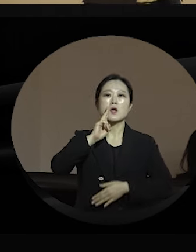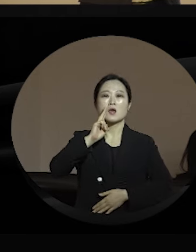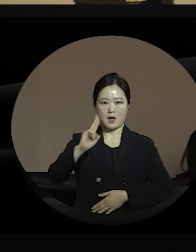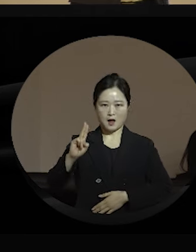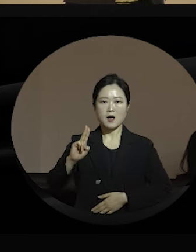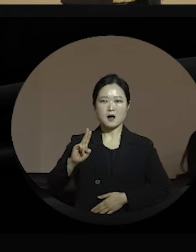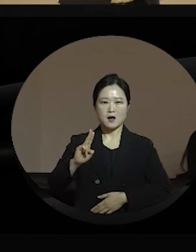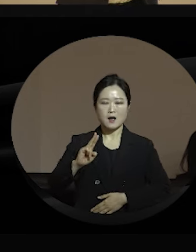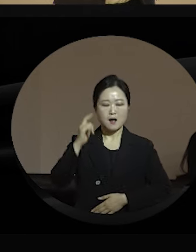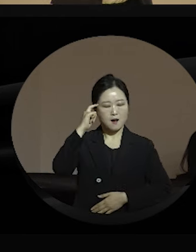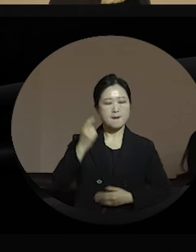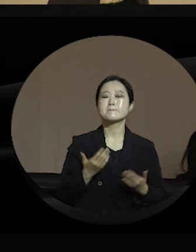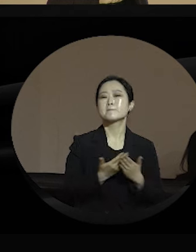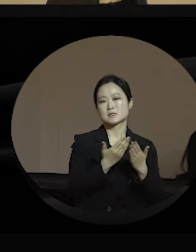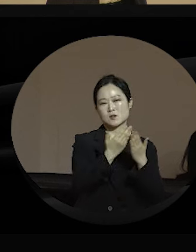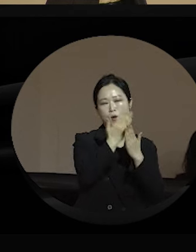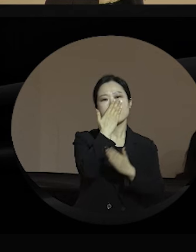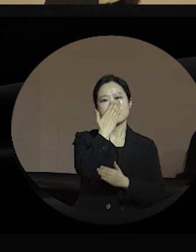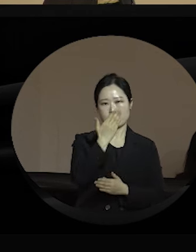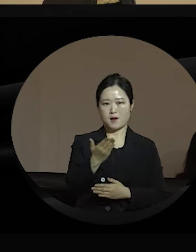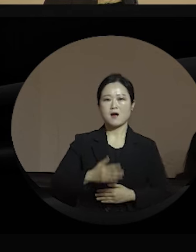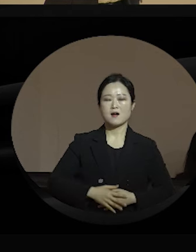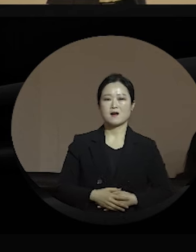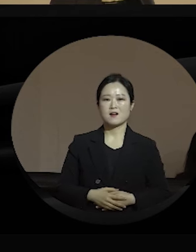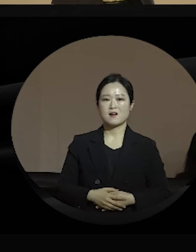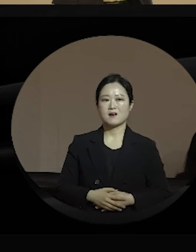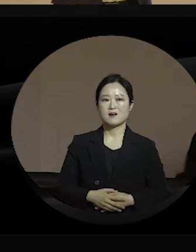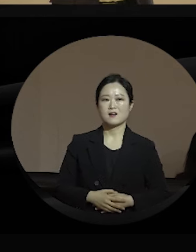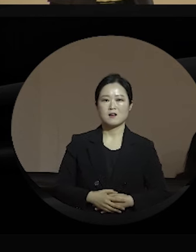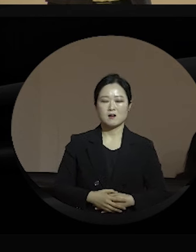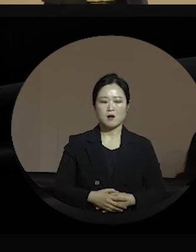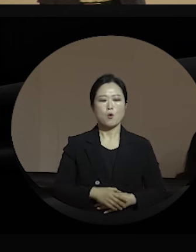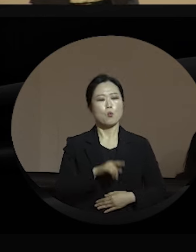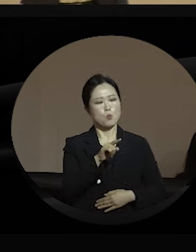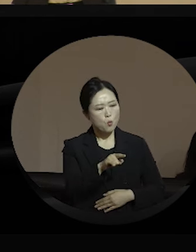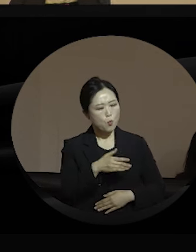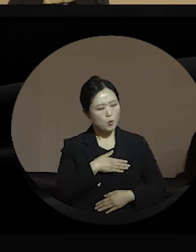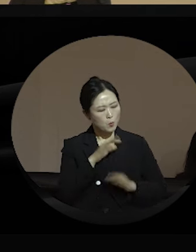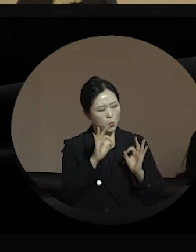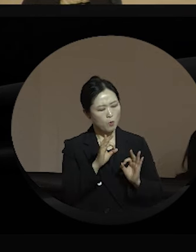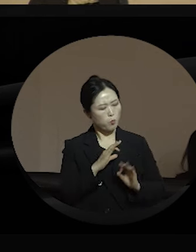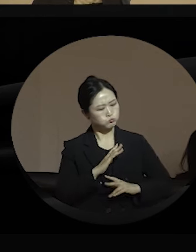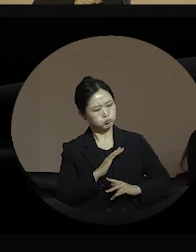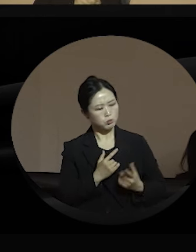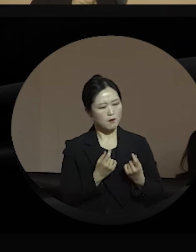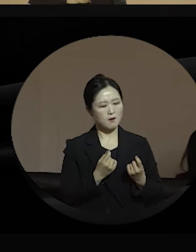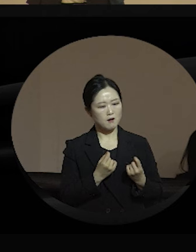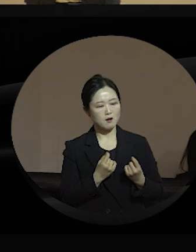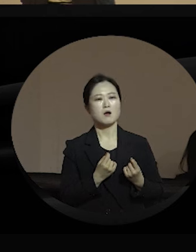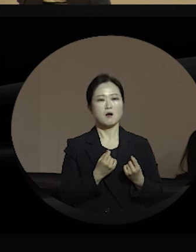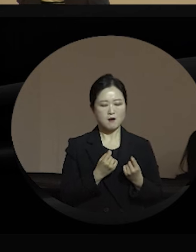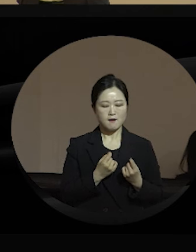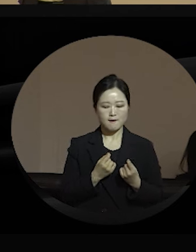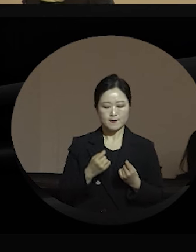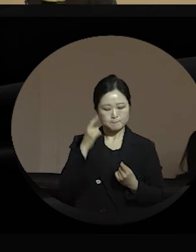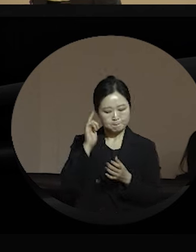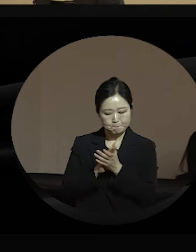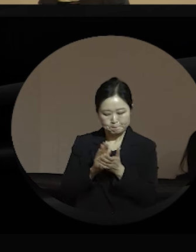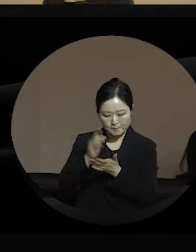것도 뇌를 계속 써야 돼요. 이전에 놀아봤더니 저거 재밌더라, 저거는 내가 보기에는 좀 무서웠어, 이런 기억들을 가지고 판단하기